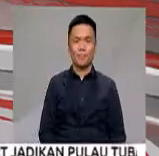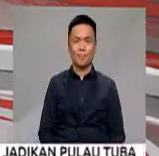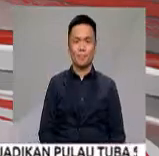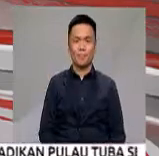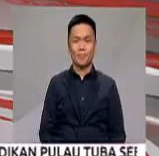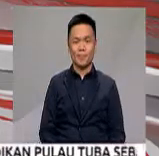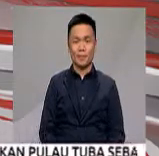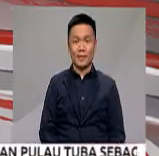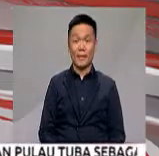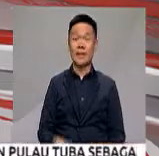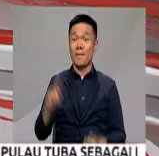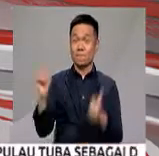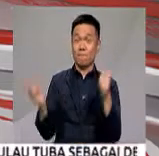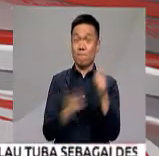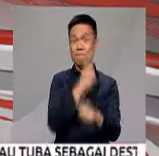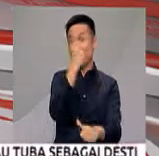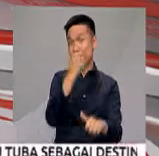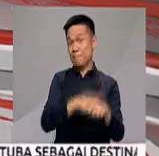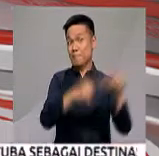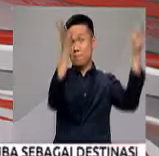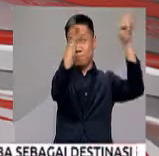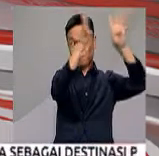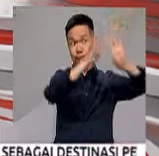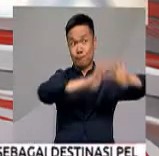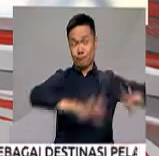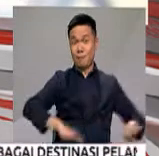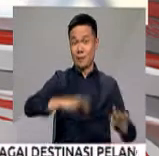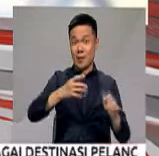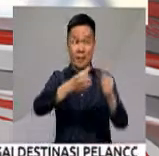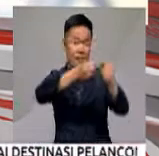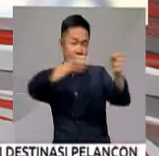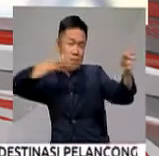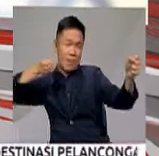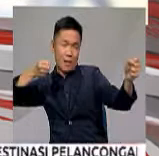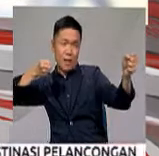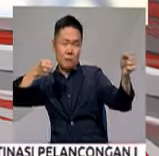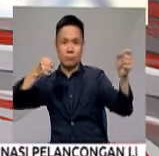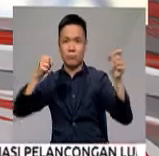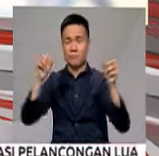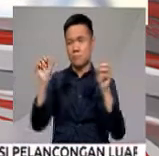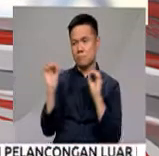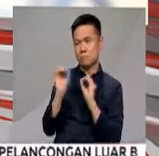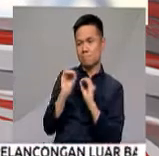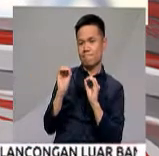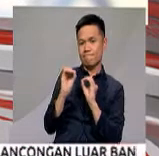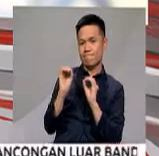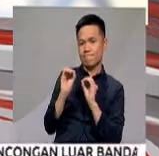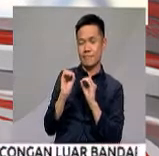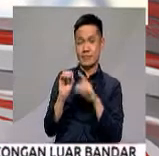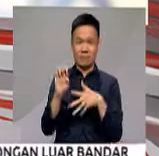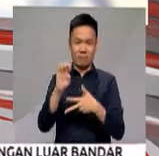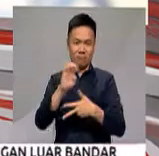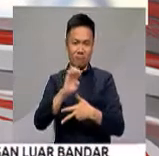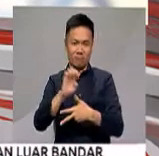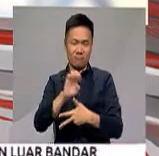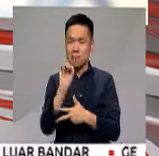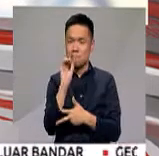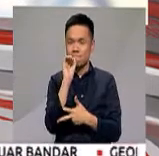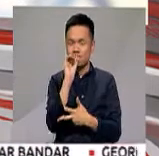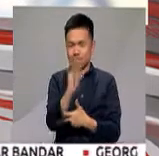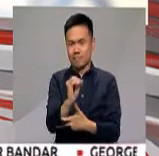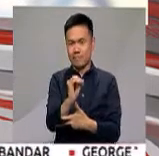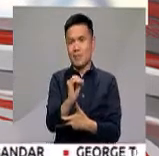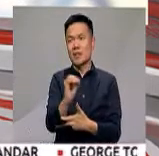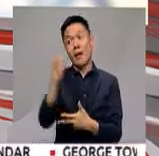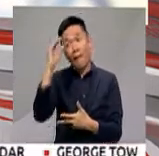Pertama kali dalam sejarah sukan C, pasukan memanah negara pulang tanpa pingat emas. Harapan terakhir disandang pasukan recurve lelaki negara